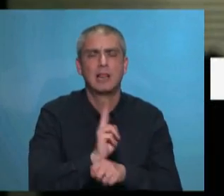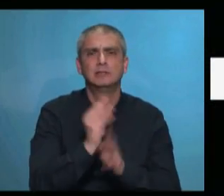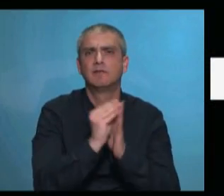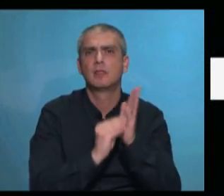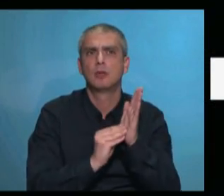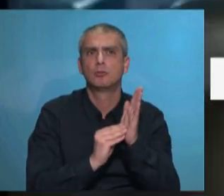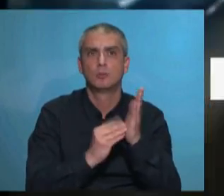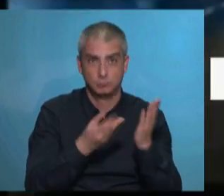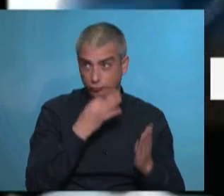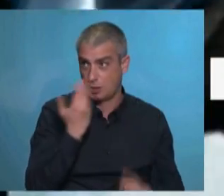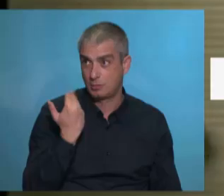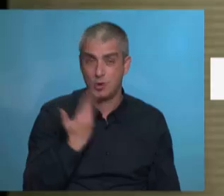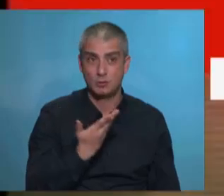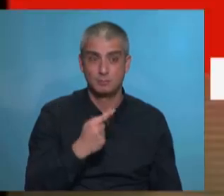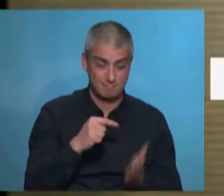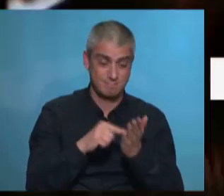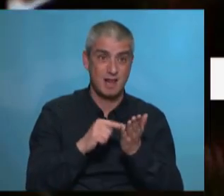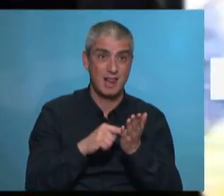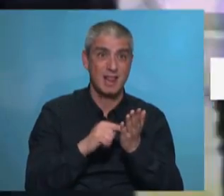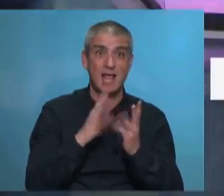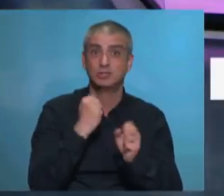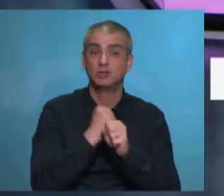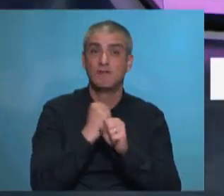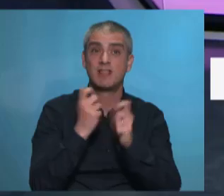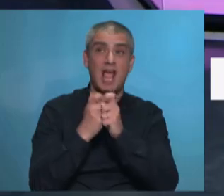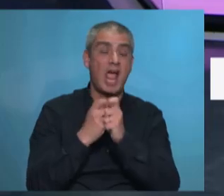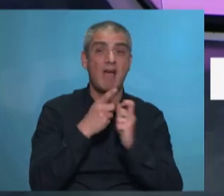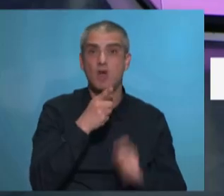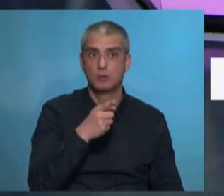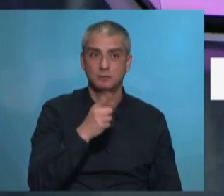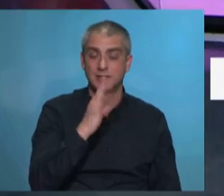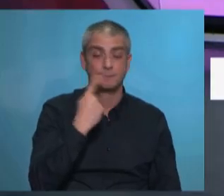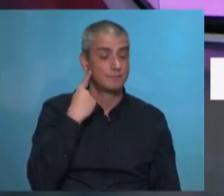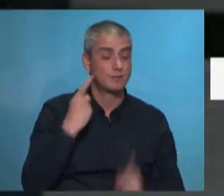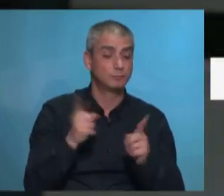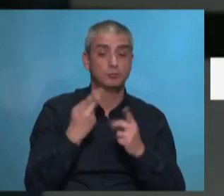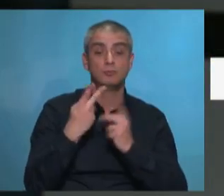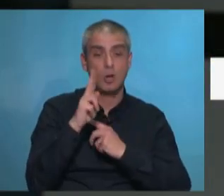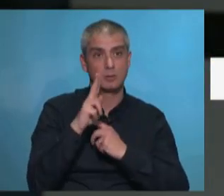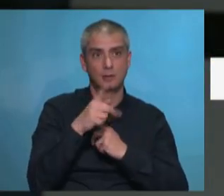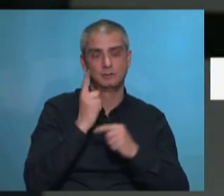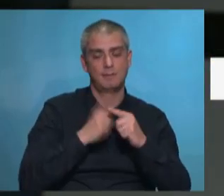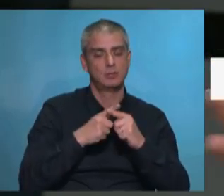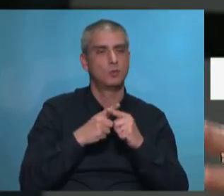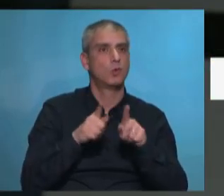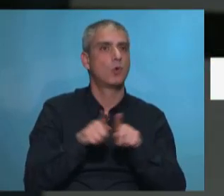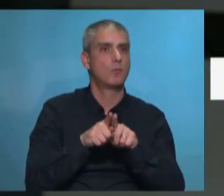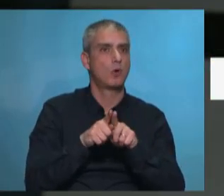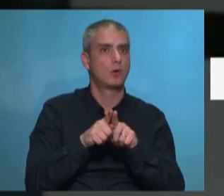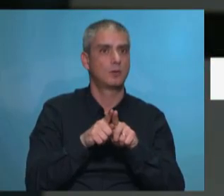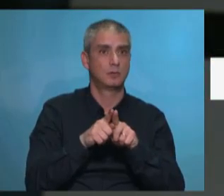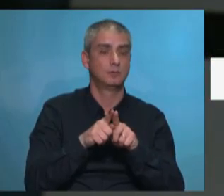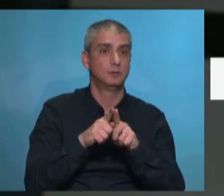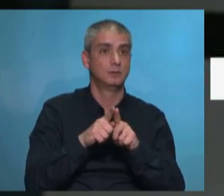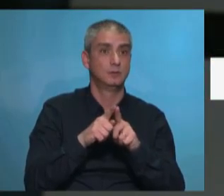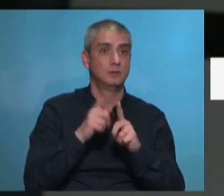שאלת עוד קודם, בגלל שאיך שזה עובד בחברות האלה, ככל שמשמיעים אותך יותר, זה לא בדיוק השמעות, זה streams, נקרא לזה, בעברית